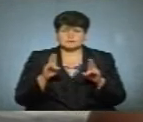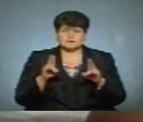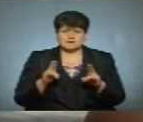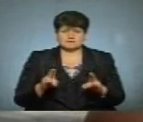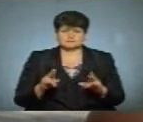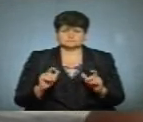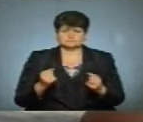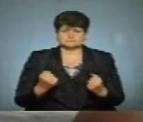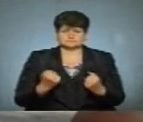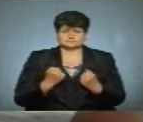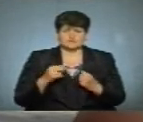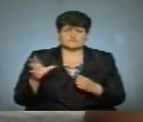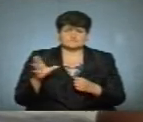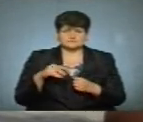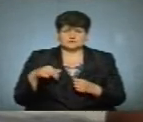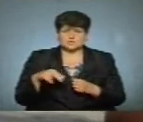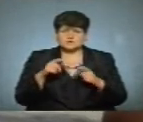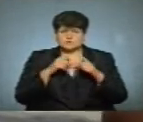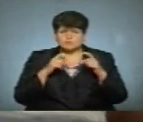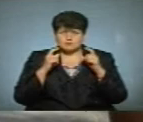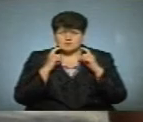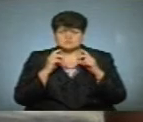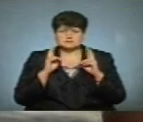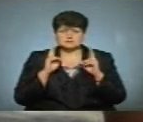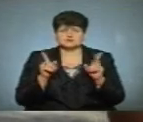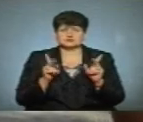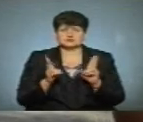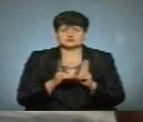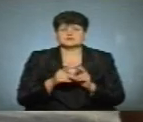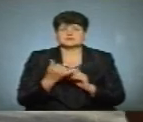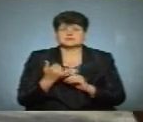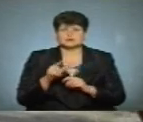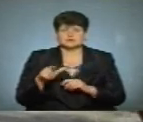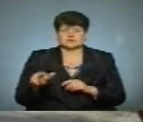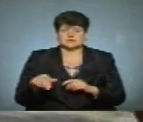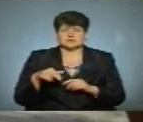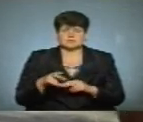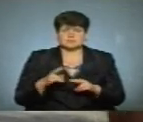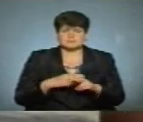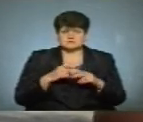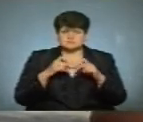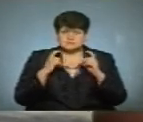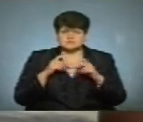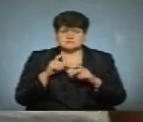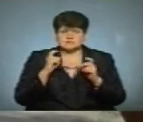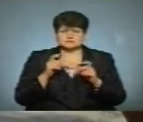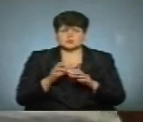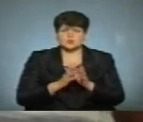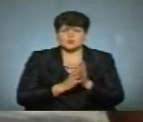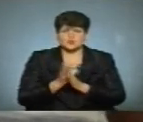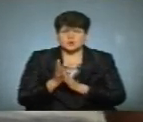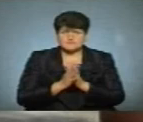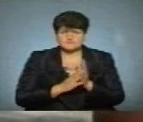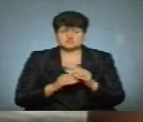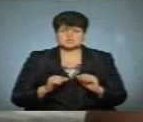безпеки, ходять всі в масках, ну, не знаю, чи зустрінути тепер таку людину, що входить без маски, на маски, рукавички,